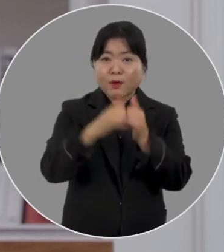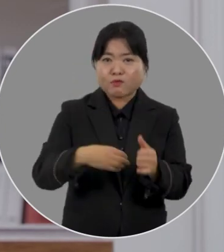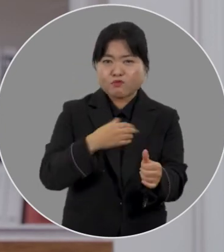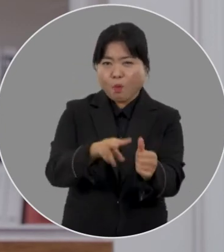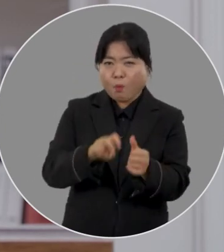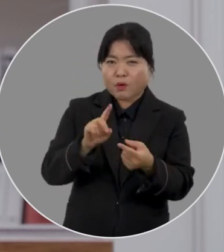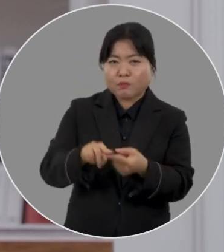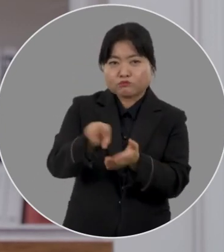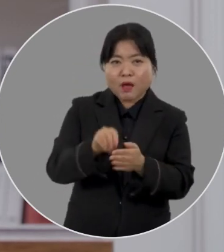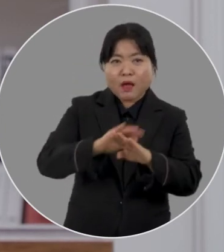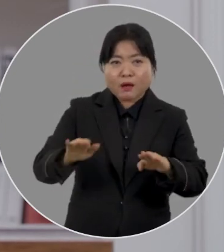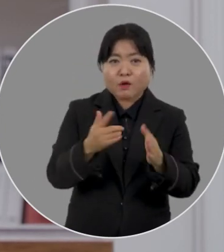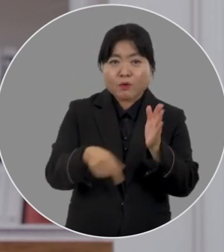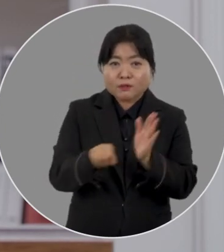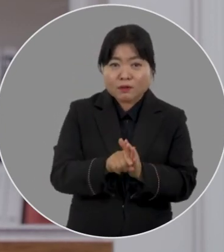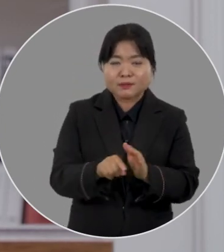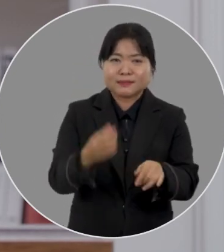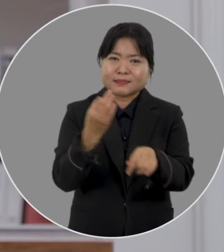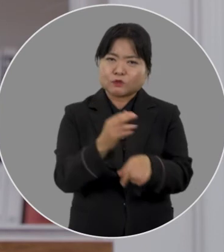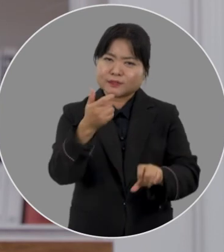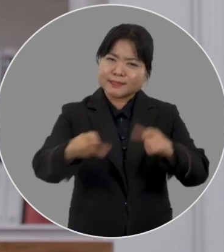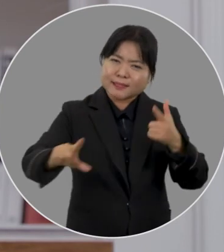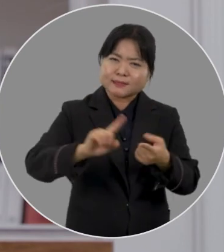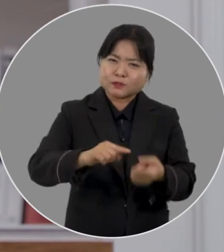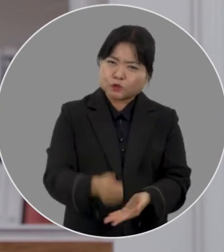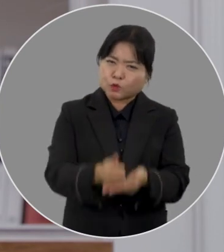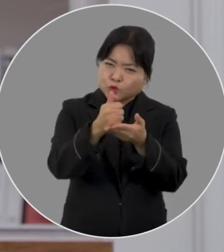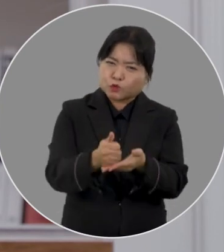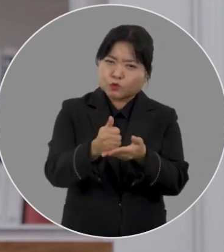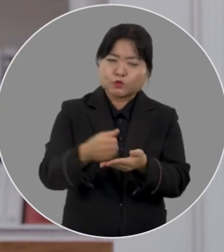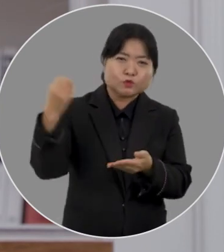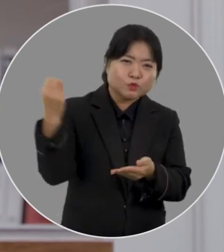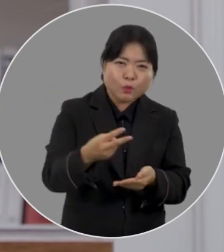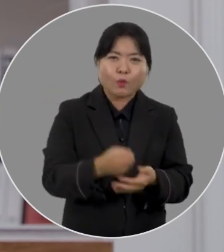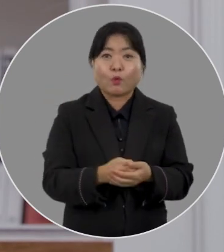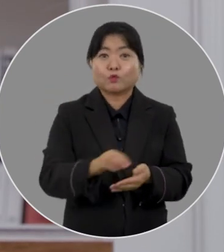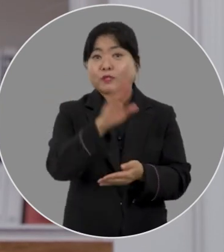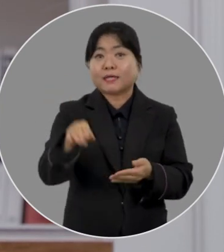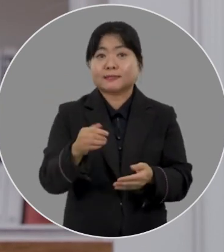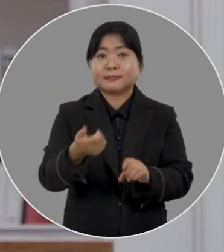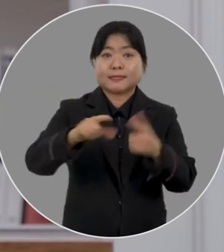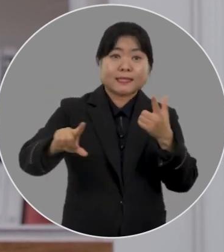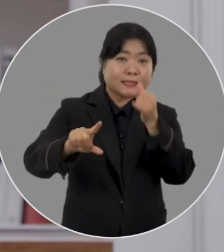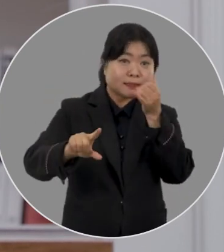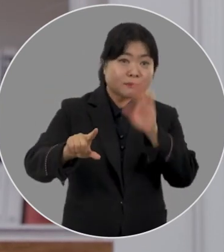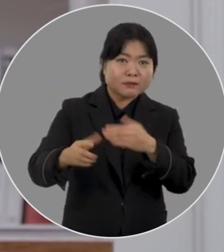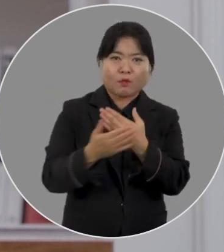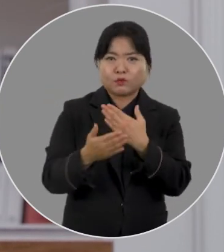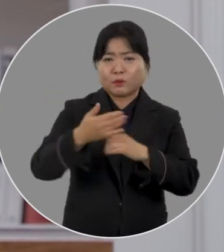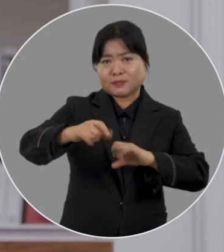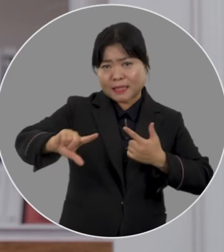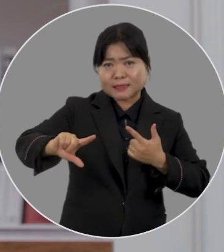문제를 해결하기 위해서 단순히 차이를 존중하는 것뿐만 아니라 우리가 그 차이가 있지만, 겉으로는